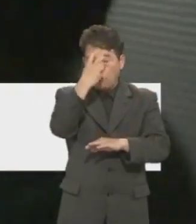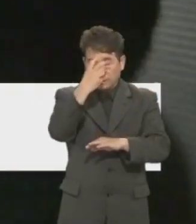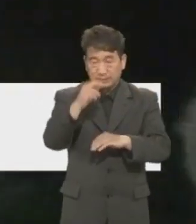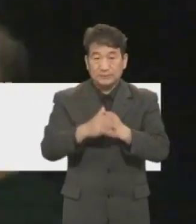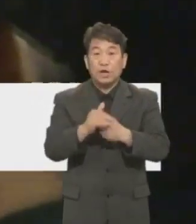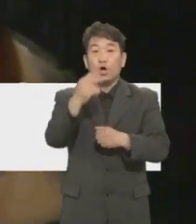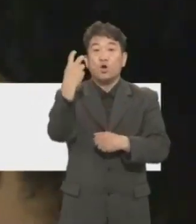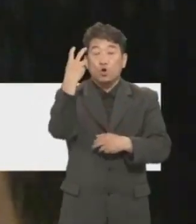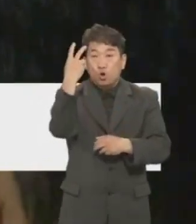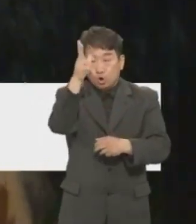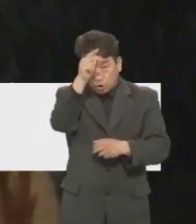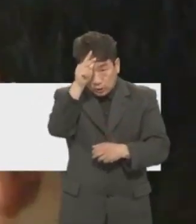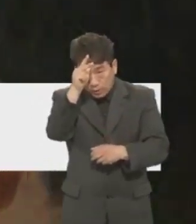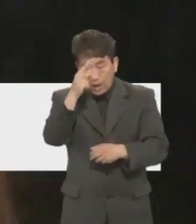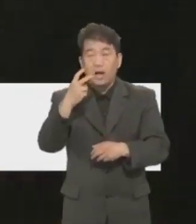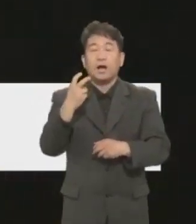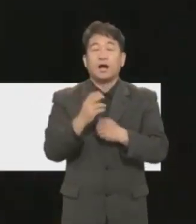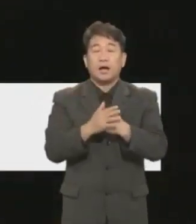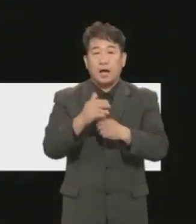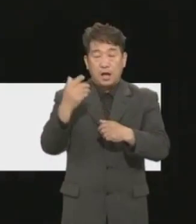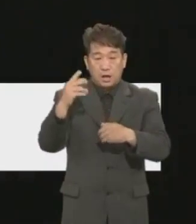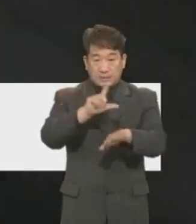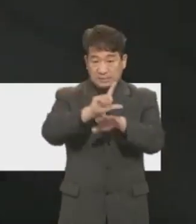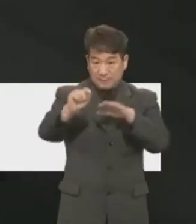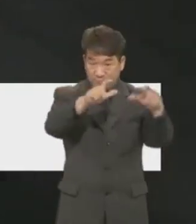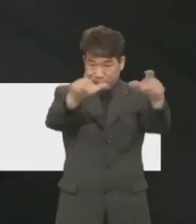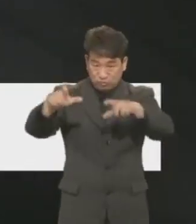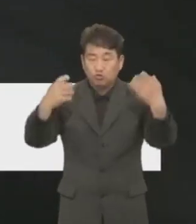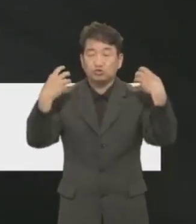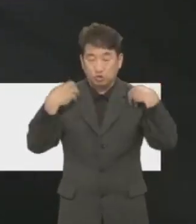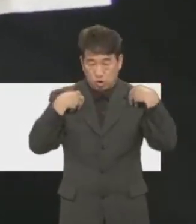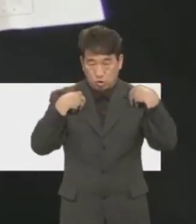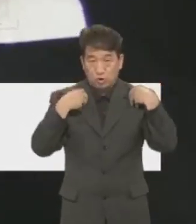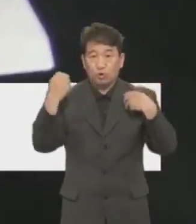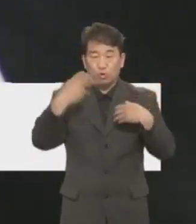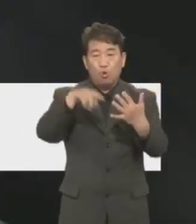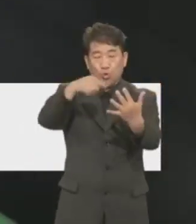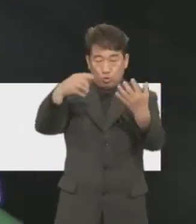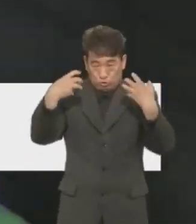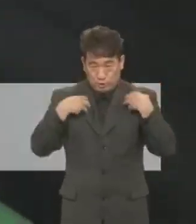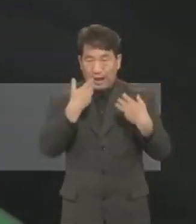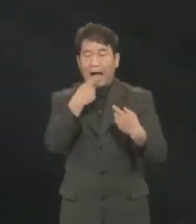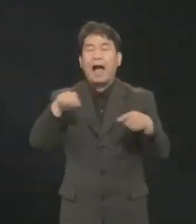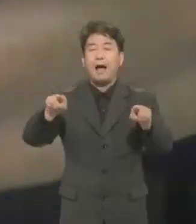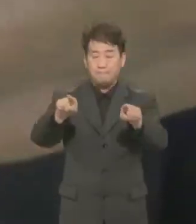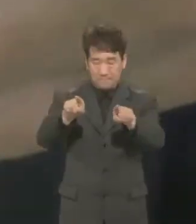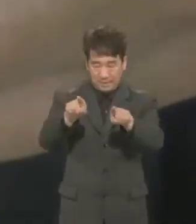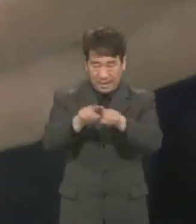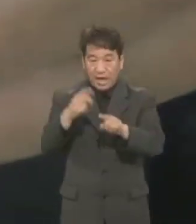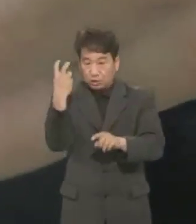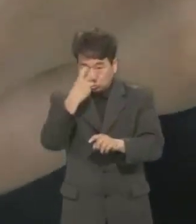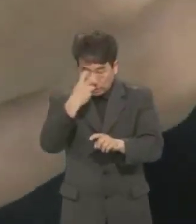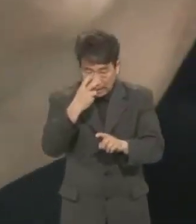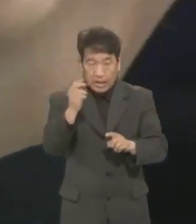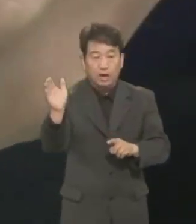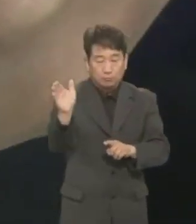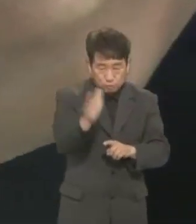국정원과 교육청 식약처와 함께 마약범죄의 특별수사본부 수사실무협의체를 만들고 수사단계부터